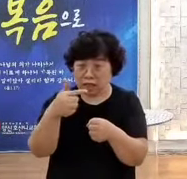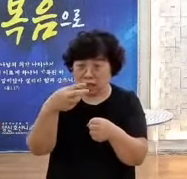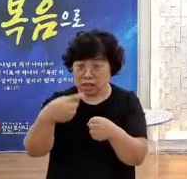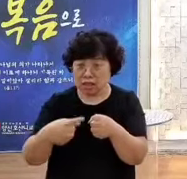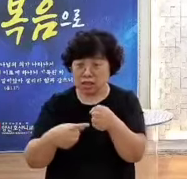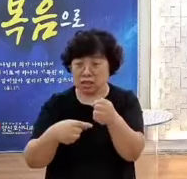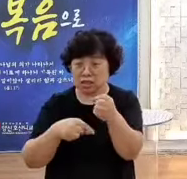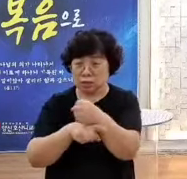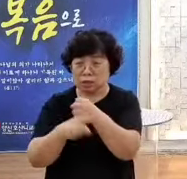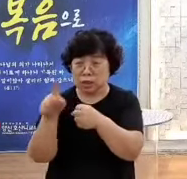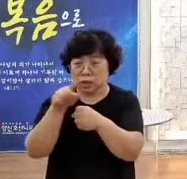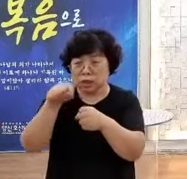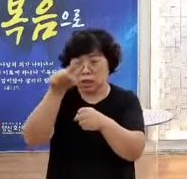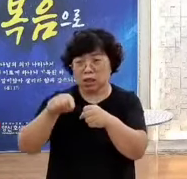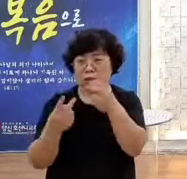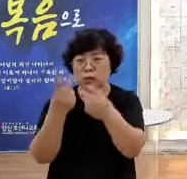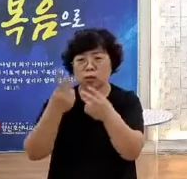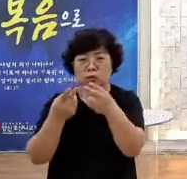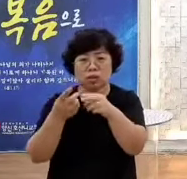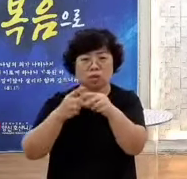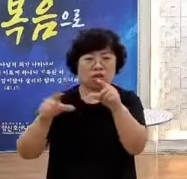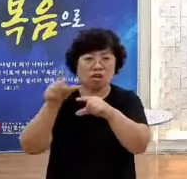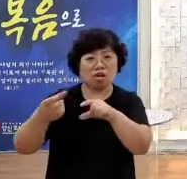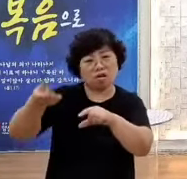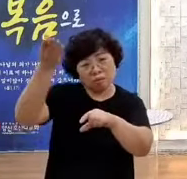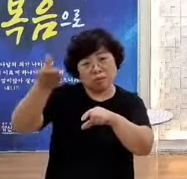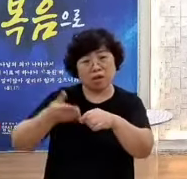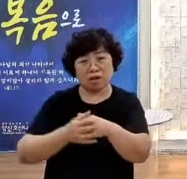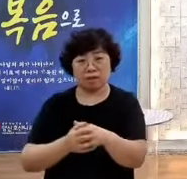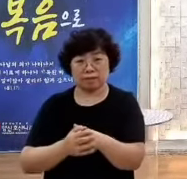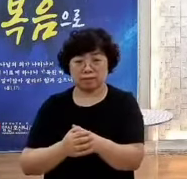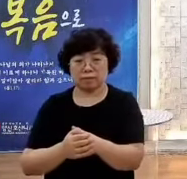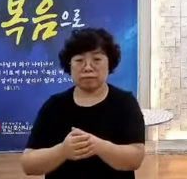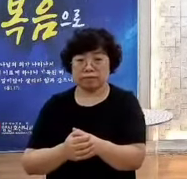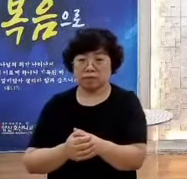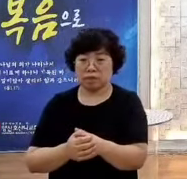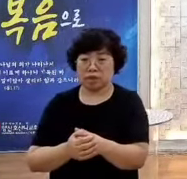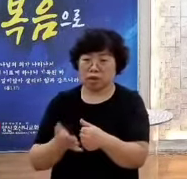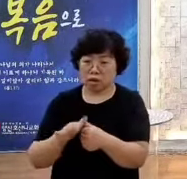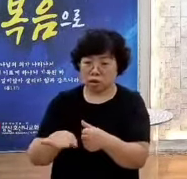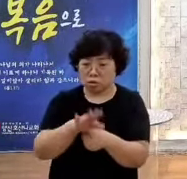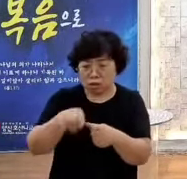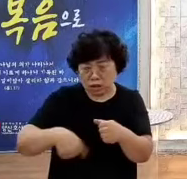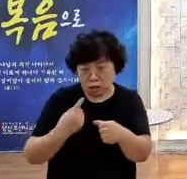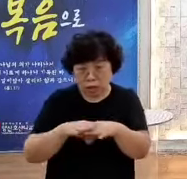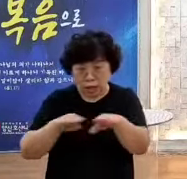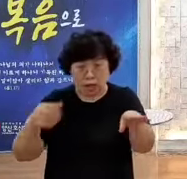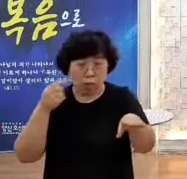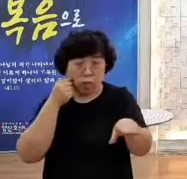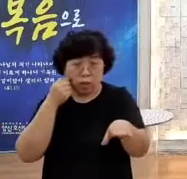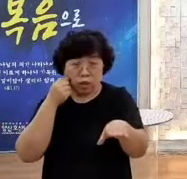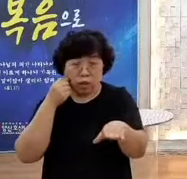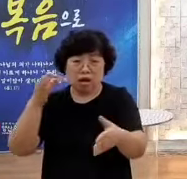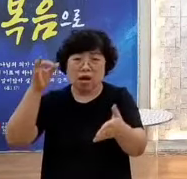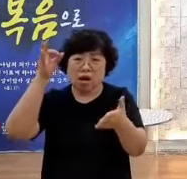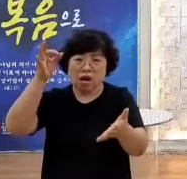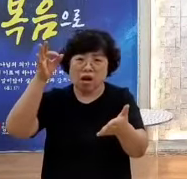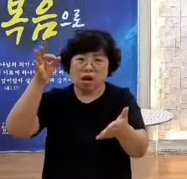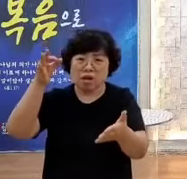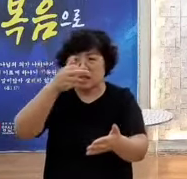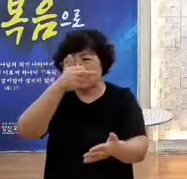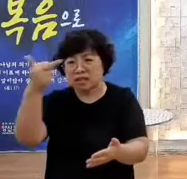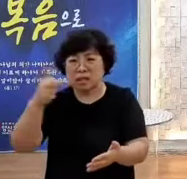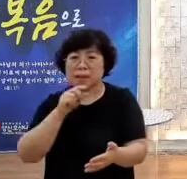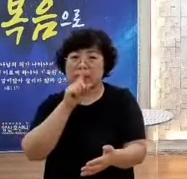우리는 평생 이 죄 문제를 해결할 수 없는 존재다라는 것을 말하고 있는 메시지.